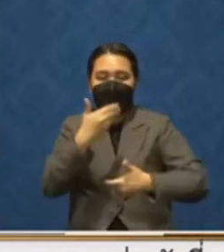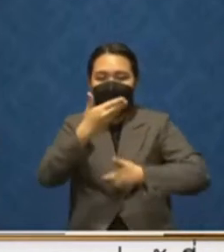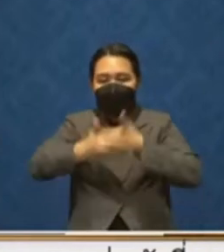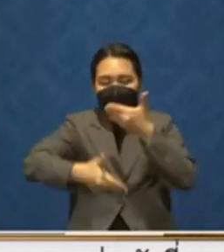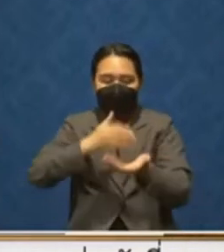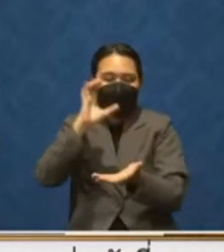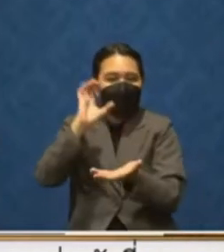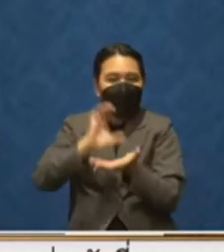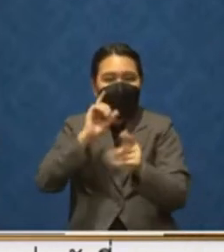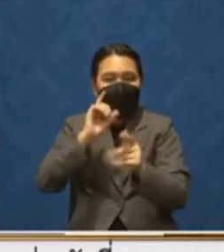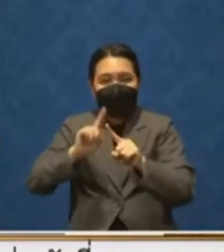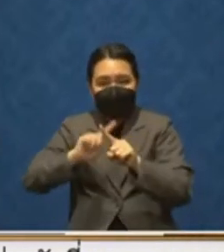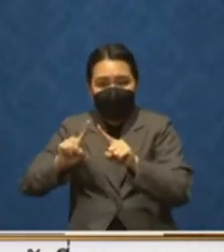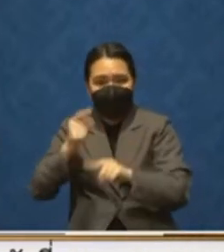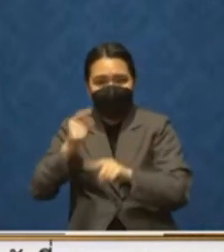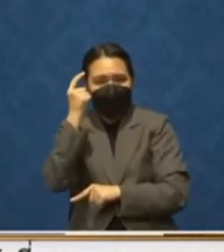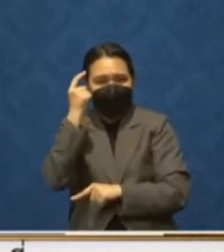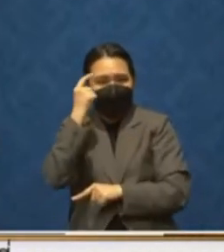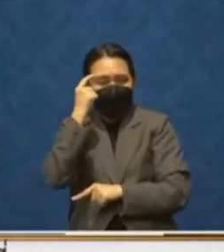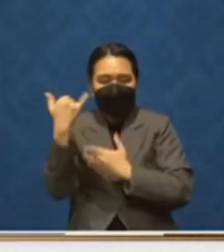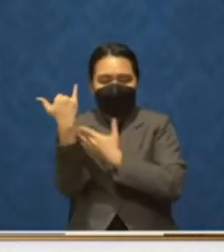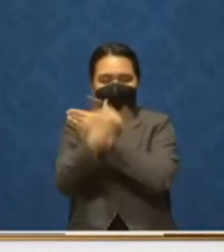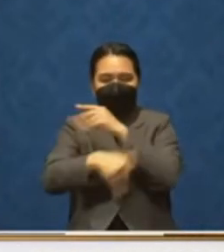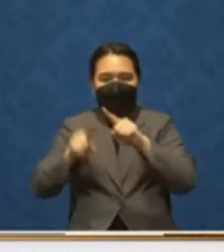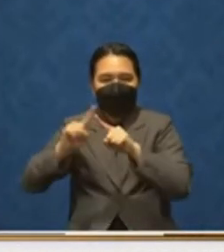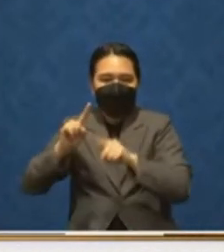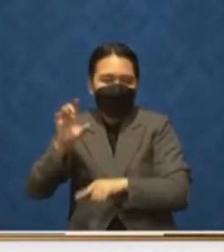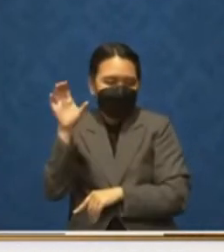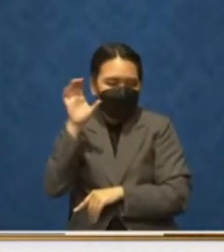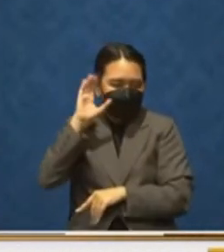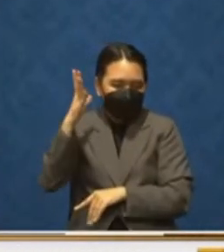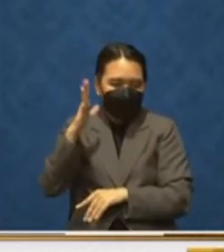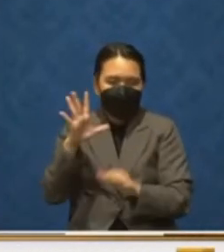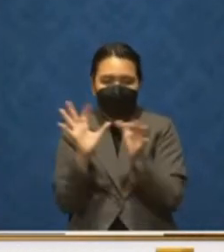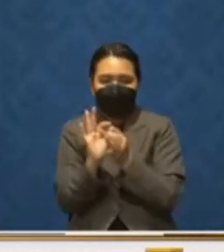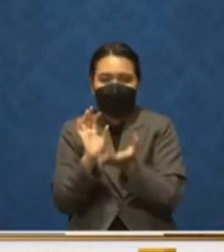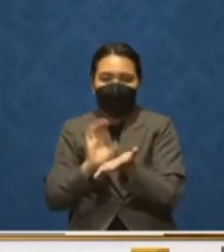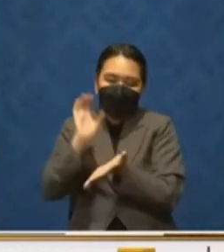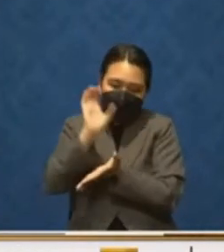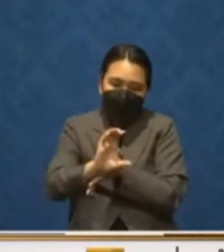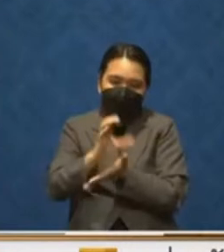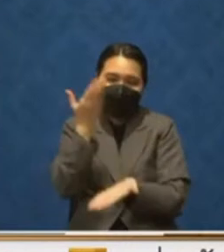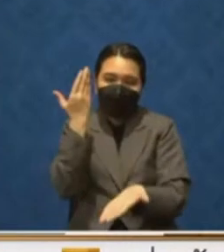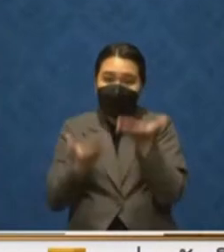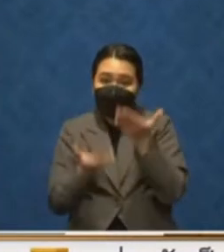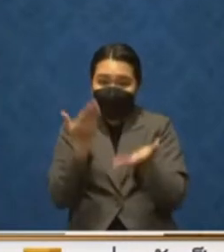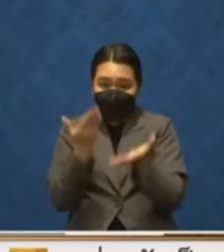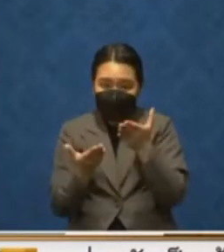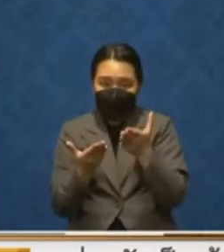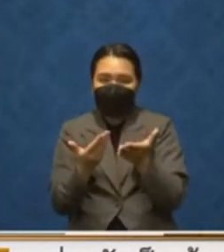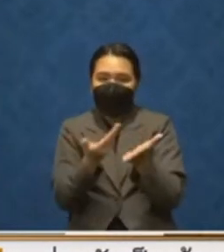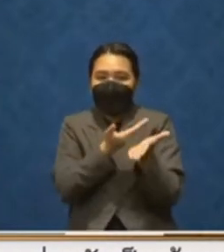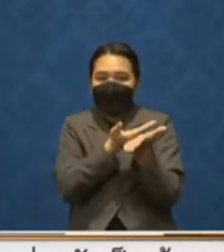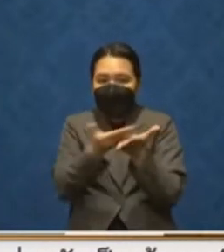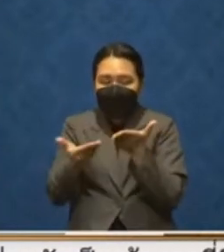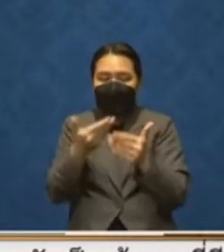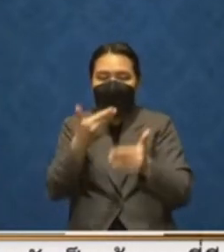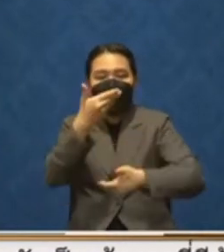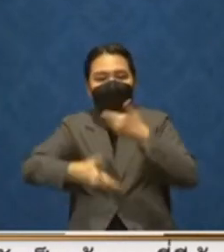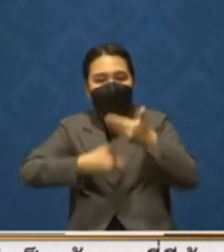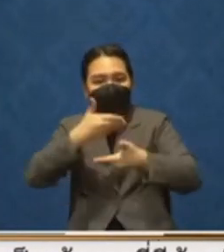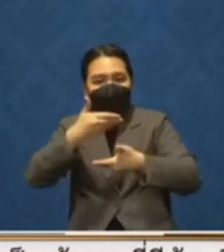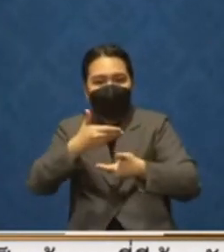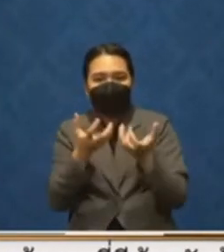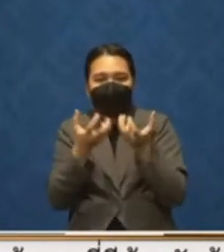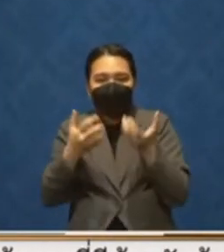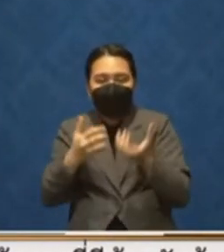จะสูญเสียความเชื่อมั่นจากนานาชาติอยากจะลงทุนแล้วก็แล้วแต่หรืออาจจะถูกปฏิเสธด้วยการกีดกันการซื้อขายสินค้านะครับส่งออก